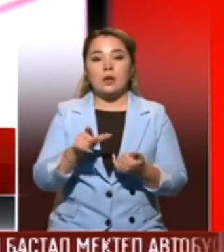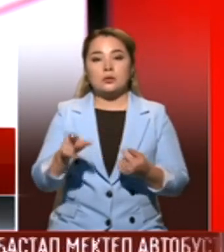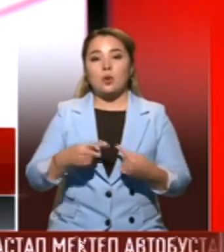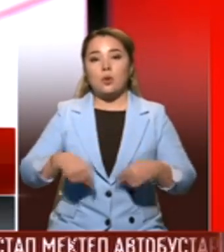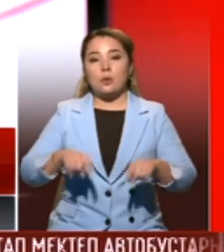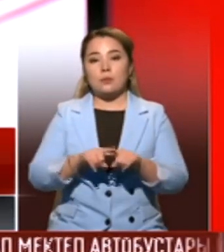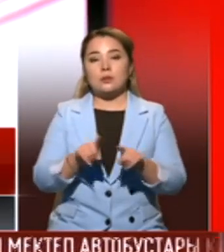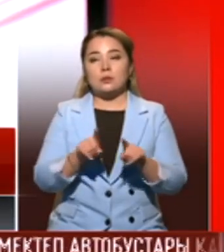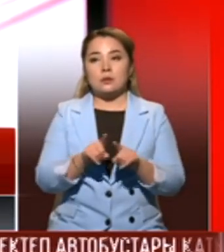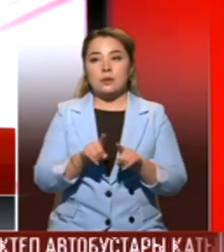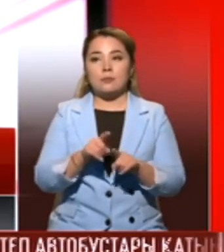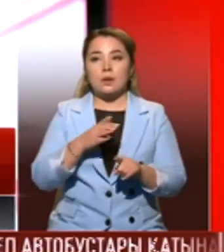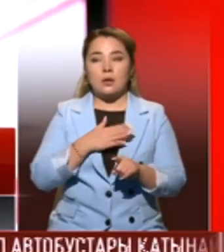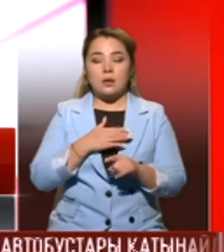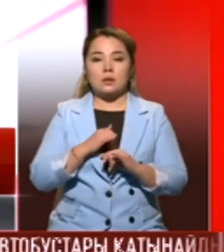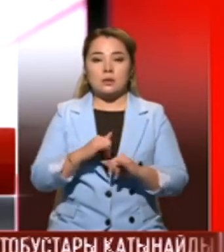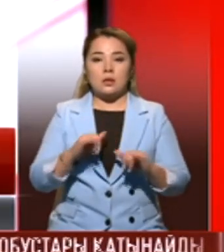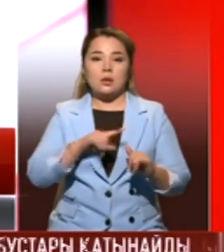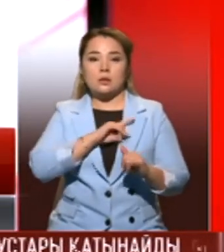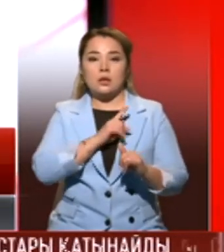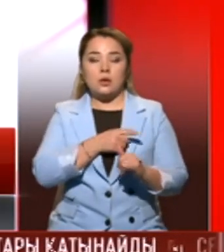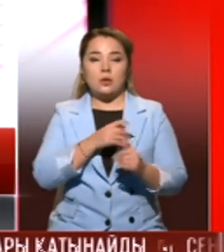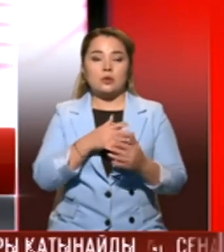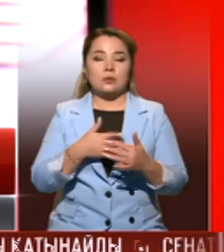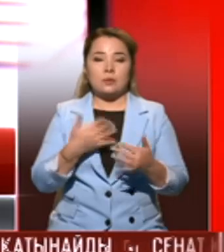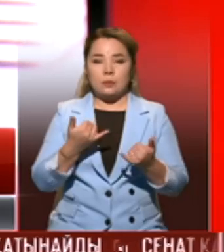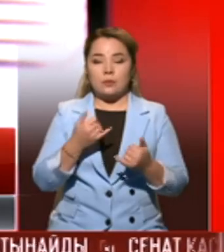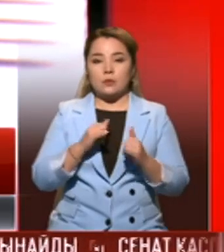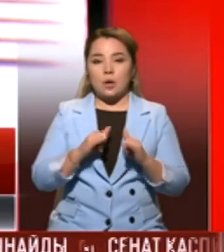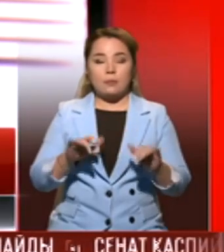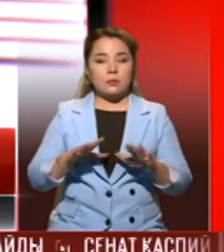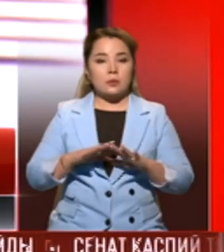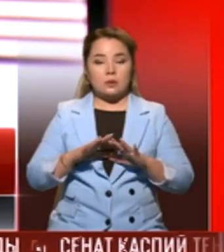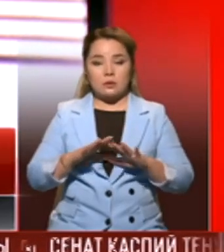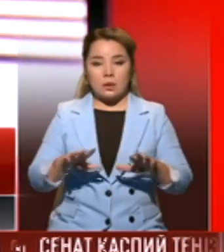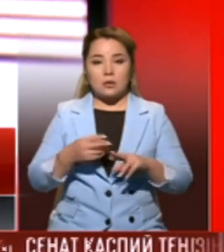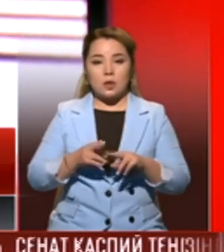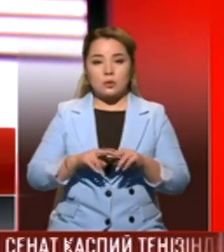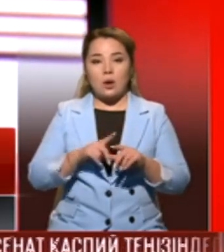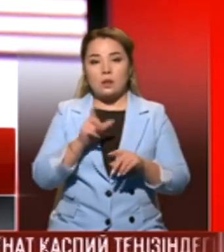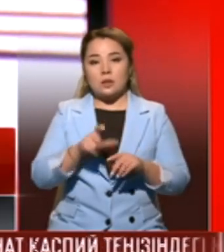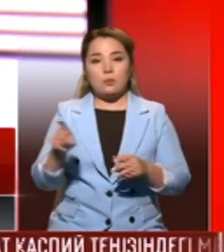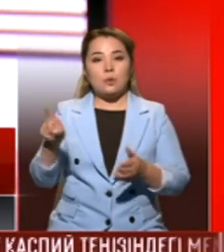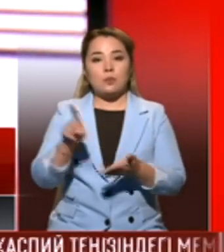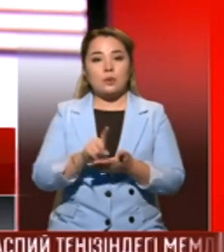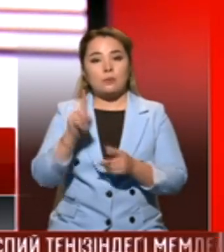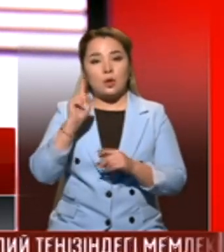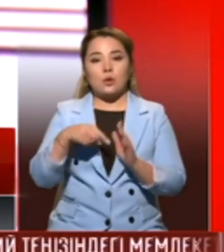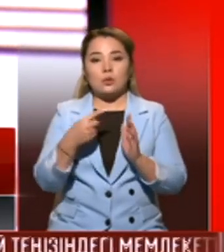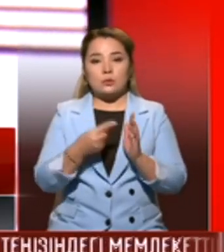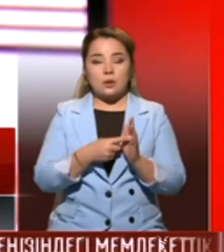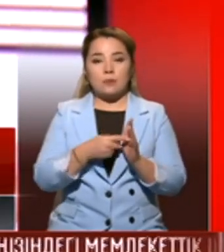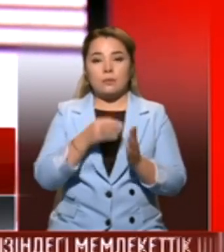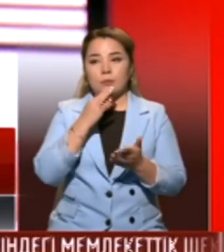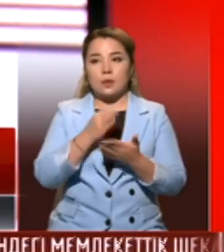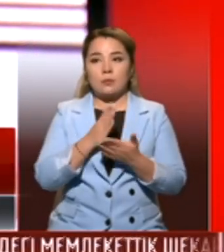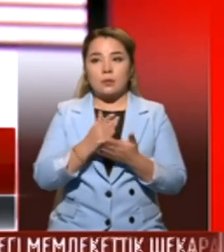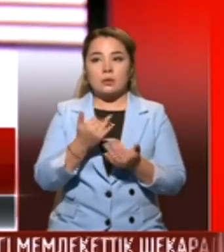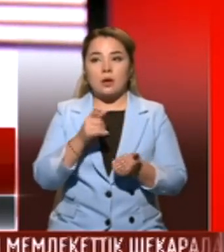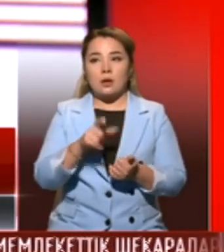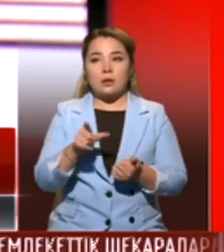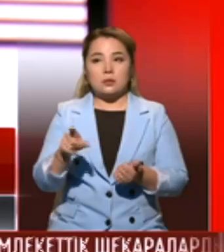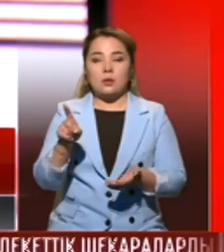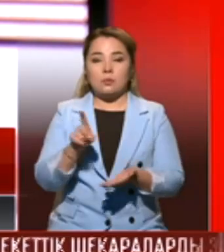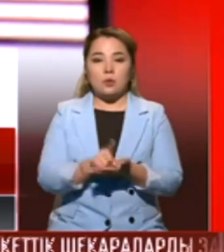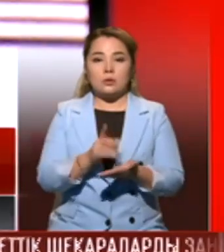әлі қатты дами қоймағанын көреміз. Өйткені азаматтық борышын білетін адам негізі ондай сұрақ қоймайды. Азаматтық борыш деген нәрсе бар